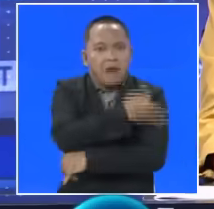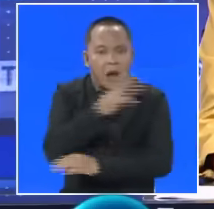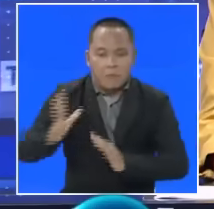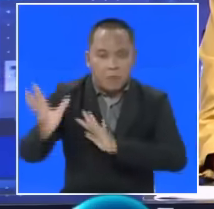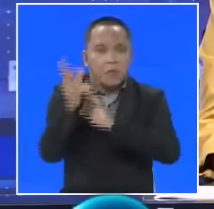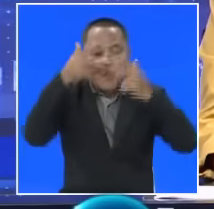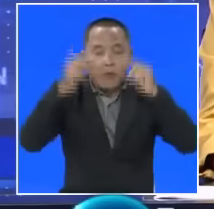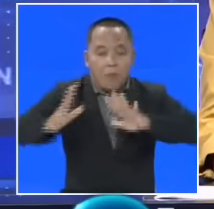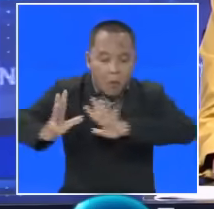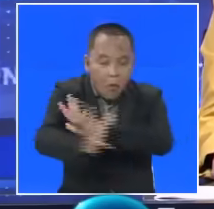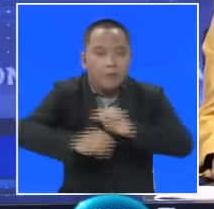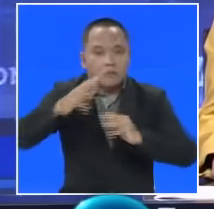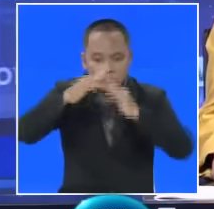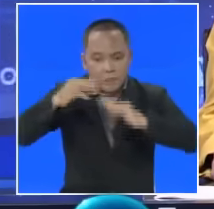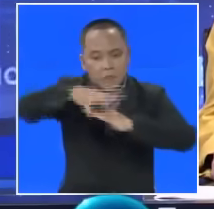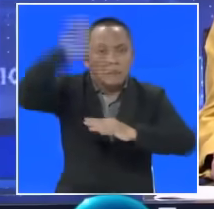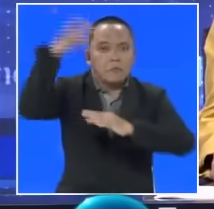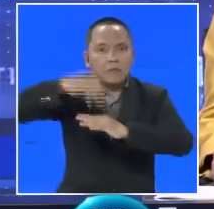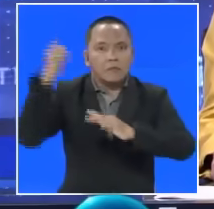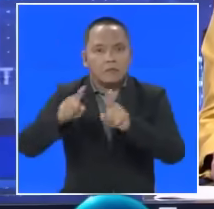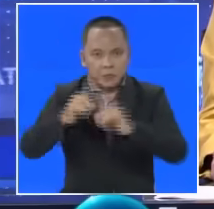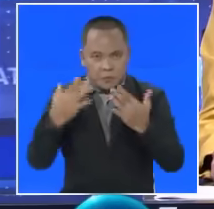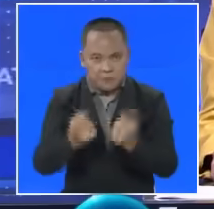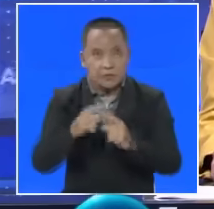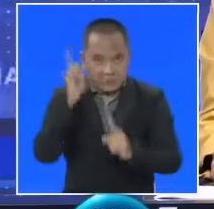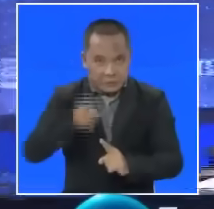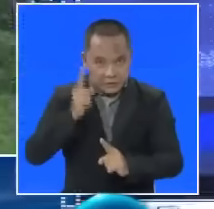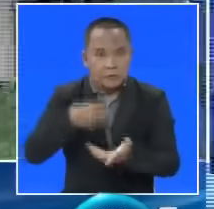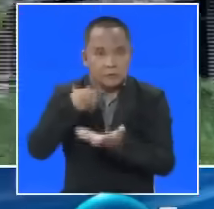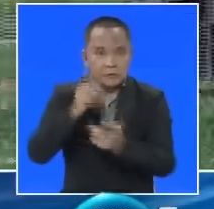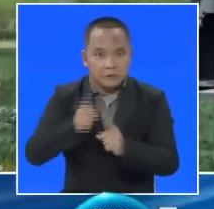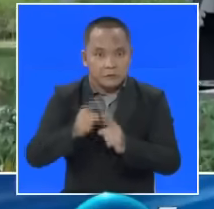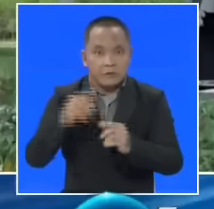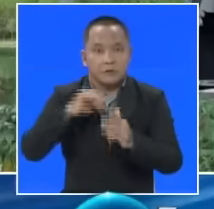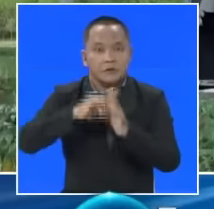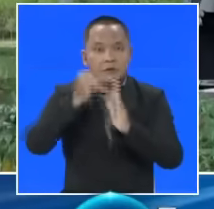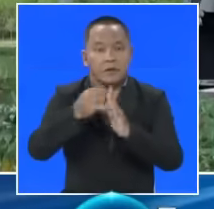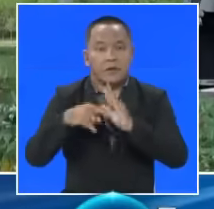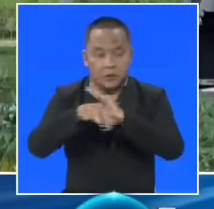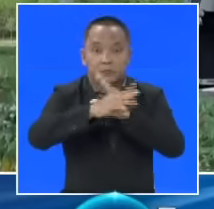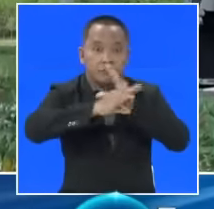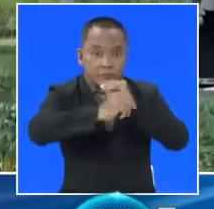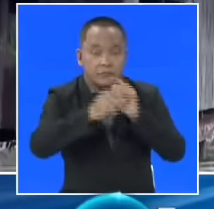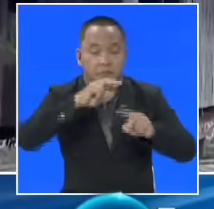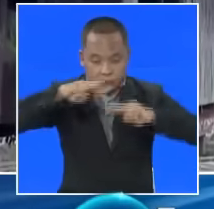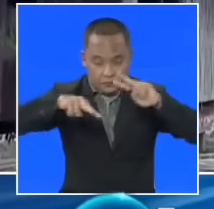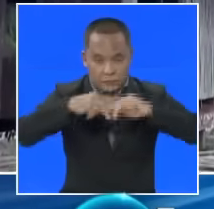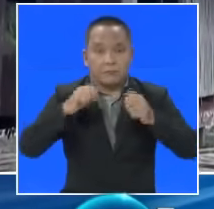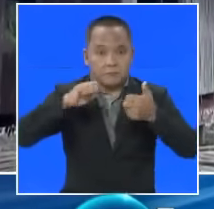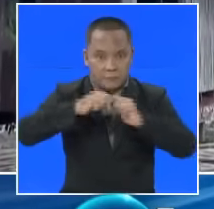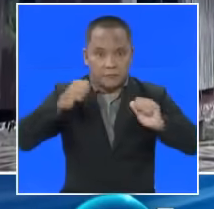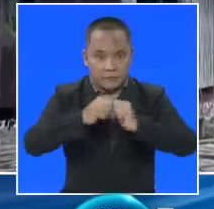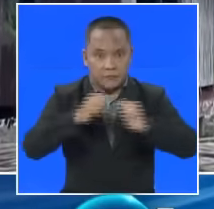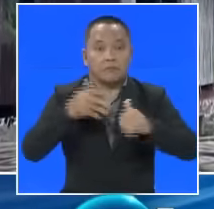มันก็ไม่เว้นเอาไปหมดเลยค่ะงานนี้เรื่องจริงล้วนๆเกิดขึ้นที่จังหวัดระยองคุณผู้ชมเอาไปตรวจสอบความเดือดร้